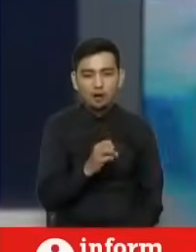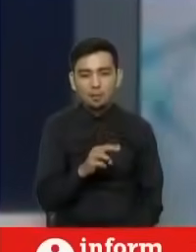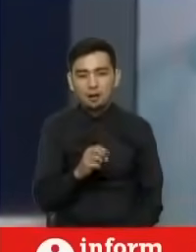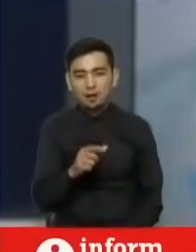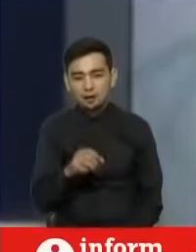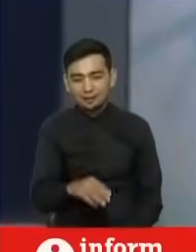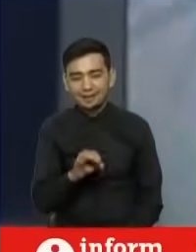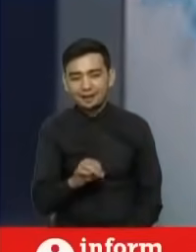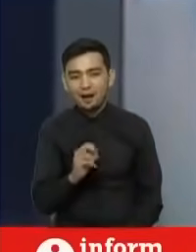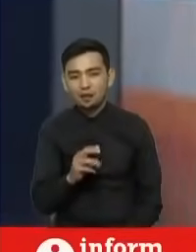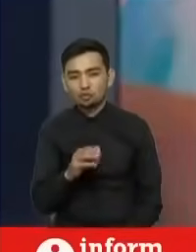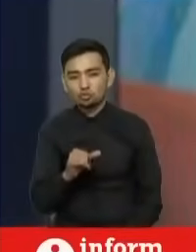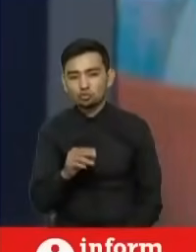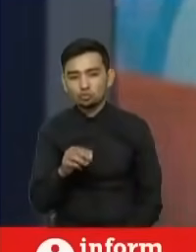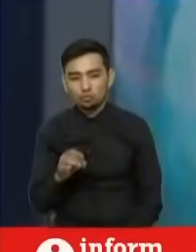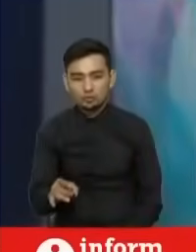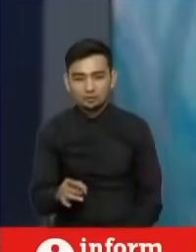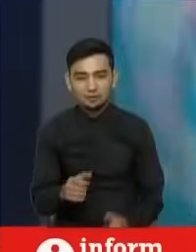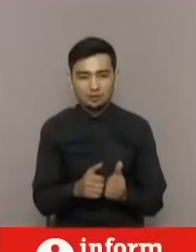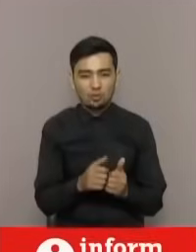Акшукур, прилегающие к Актау.